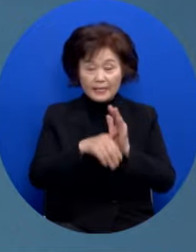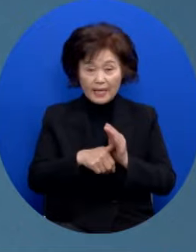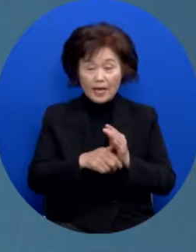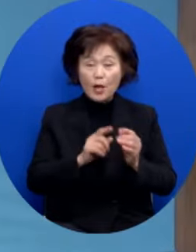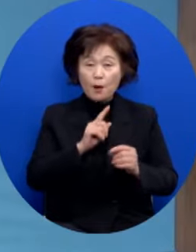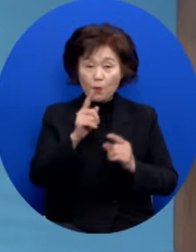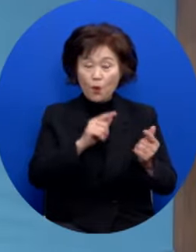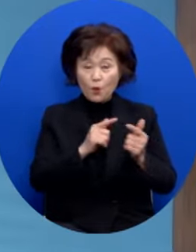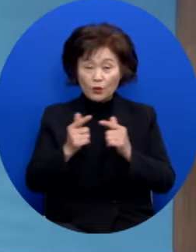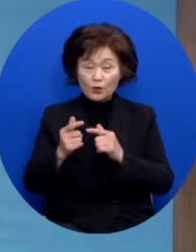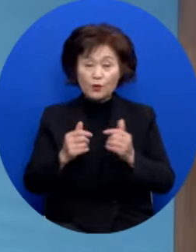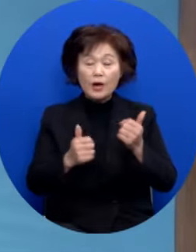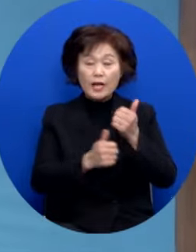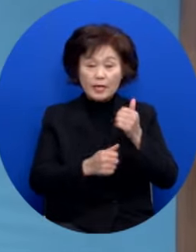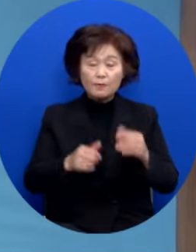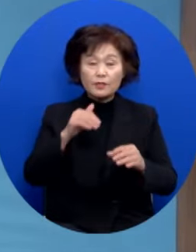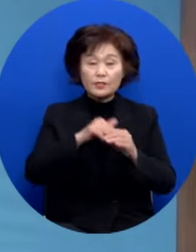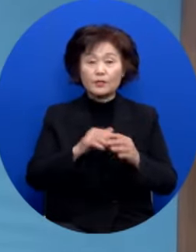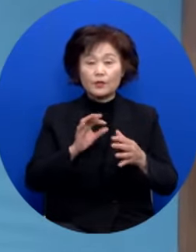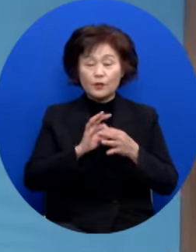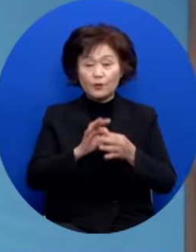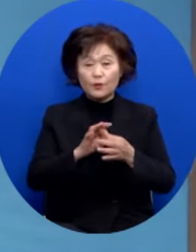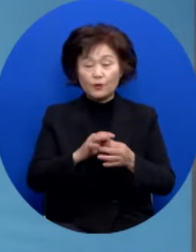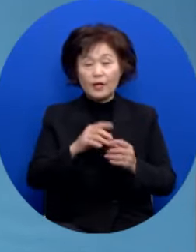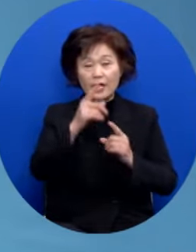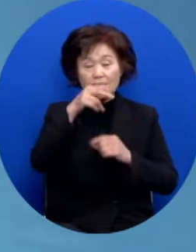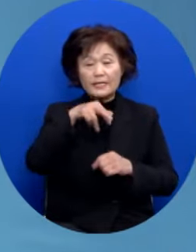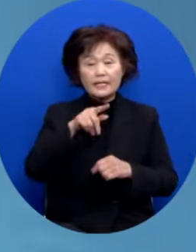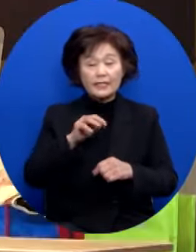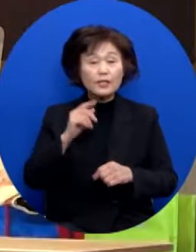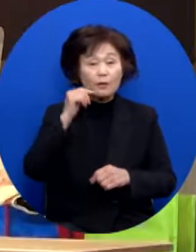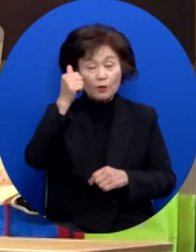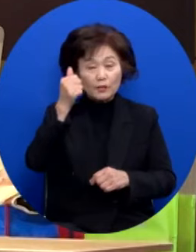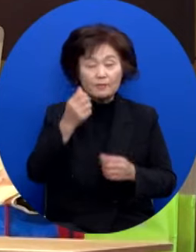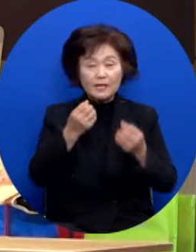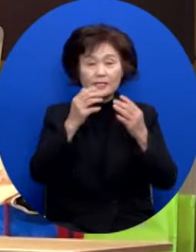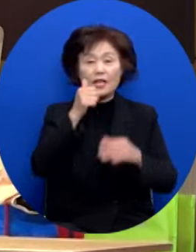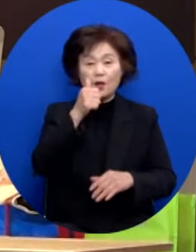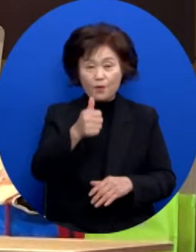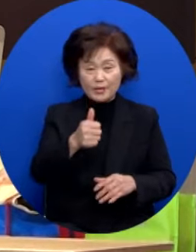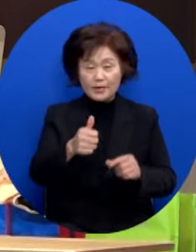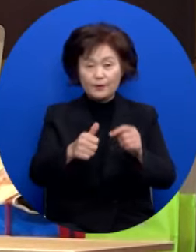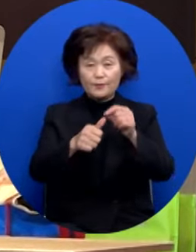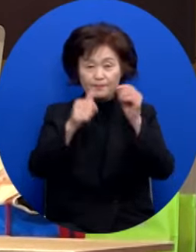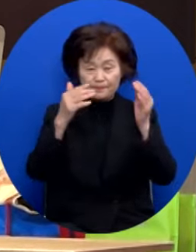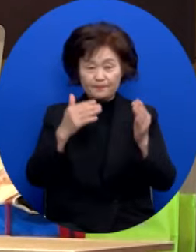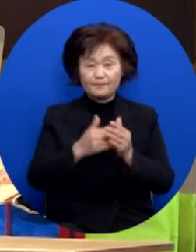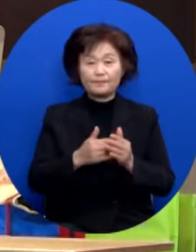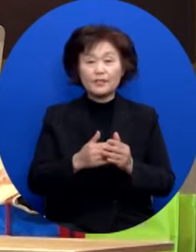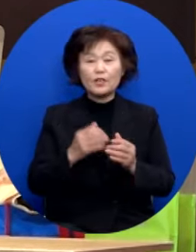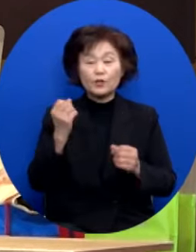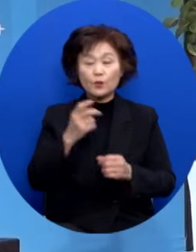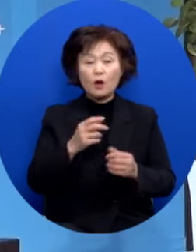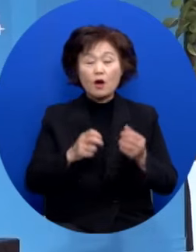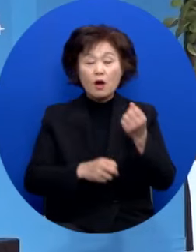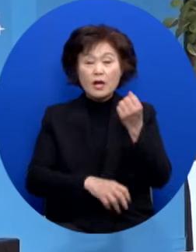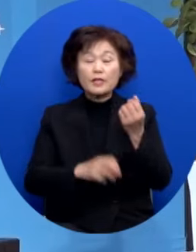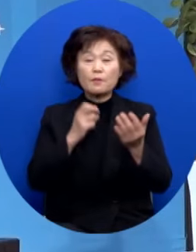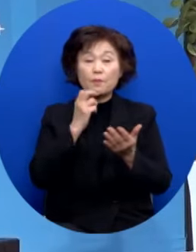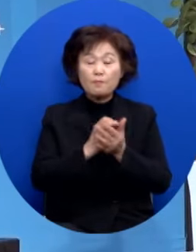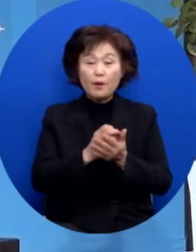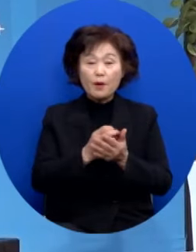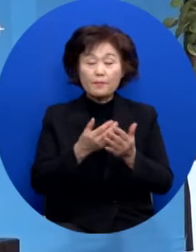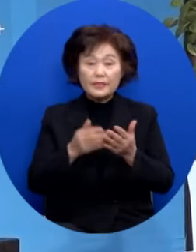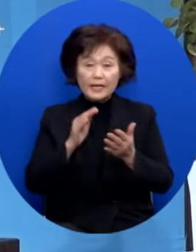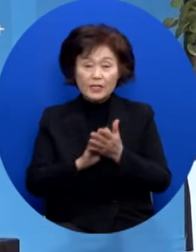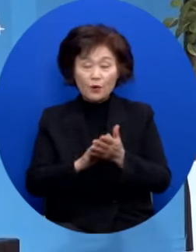이어졌고 임원 선거를 통해 장신교회 이상철 목사가 신임 회장으로 추대됐습니다. 아울러 헌법 개정안과